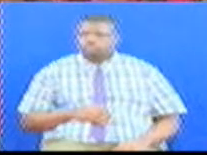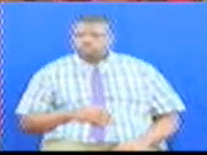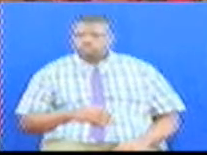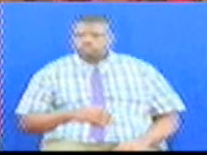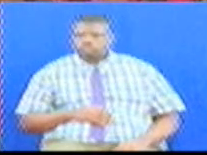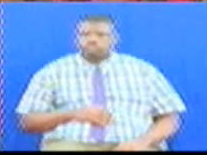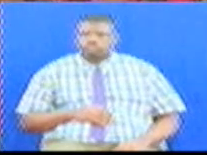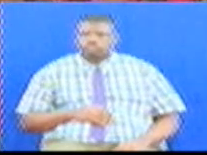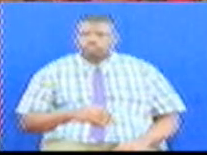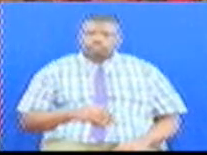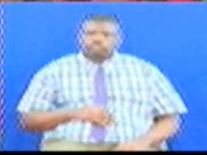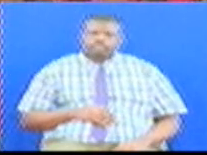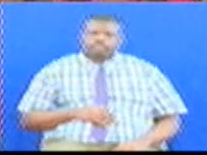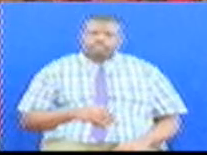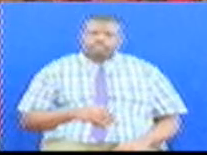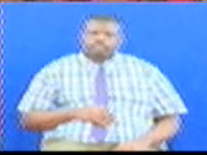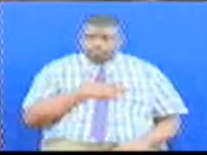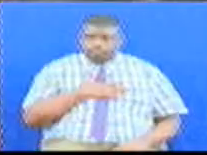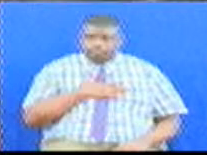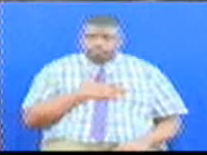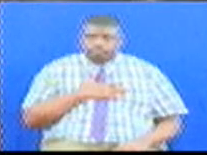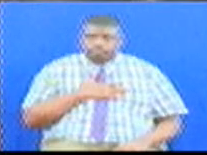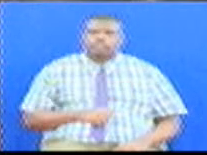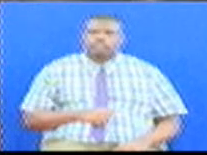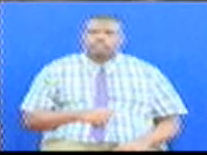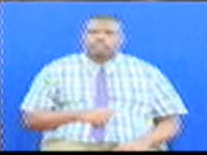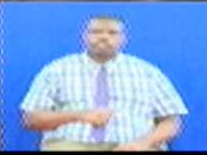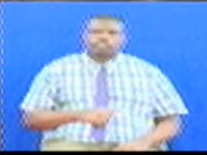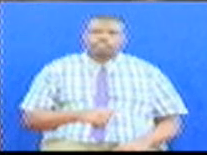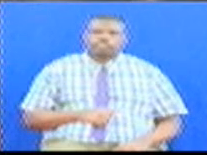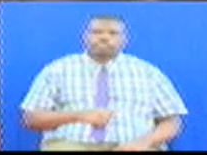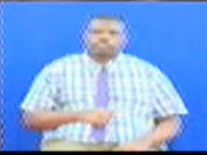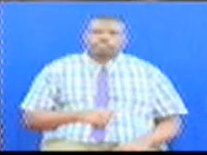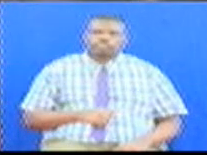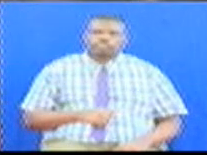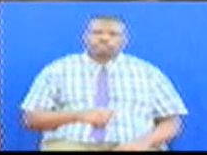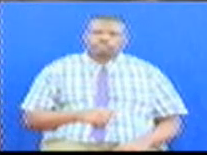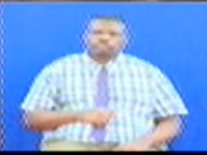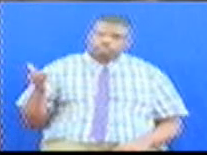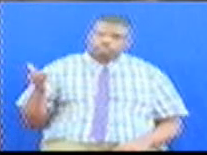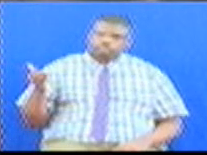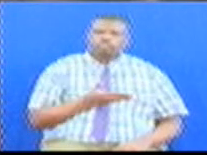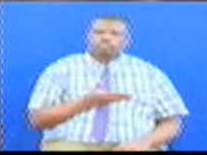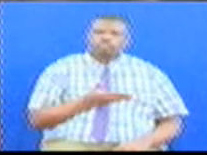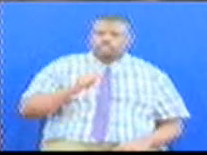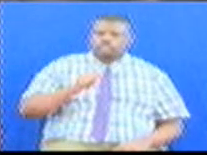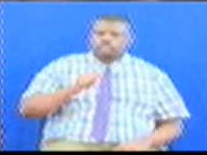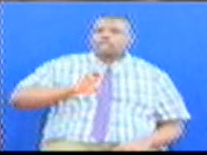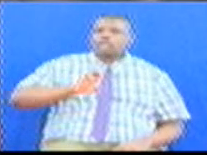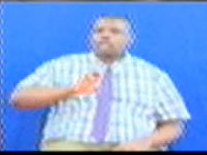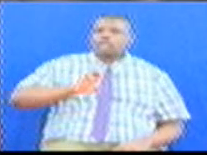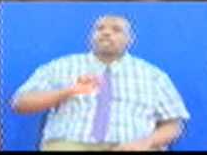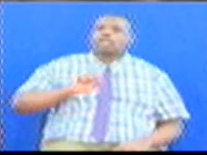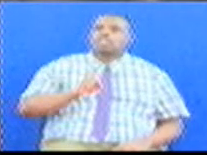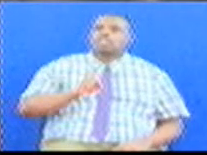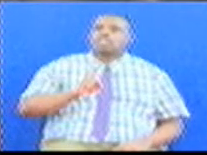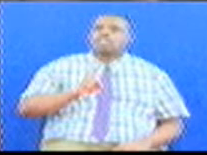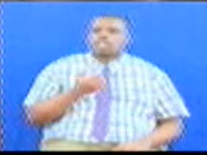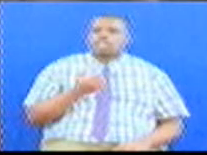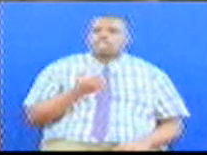Shukrani sana, asante sana. Nilikuwa nimeshamwita mheshimiwa Asha Abdalla Juma, atachangia kwa dakika